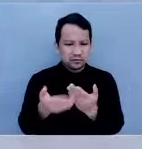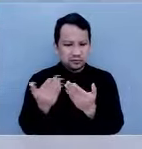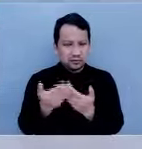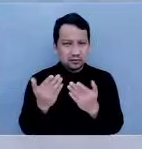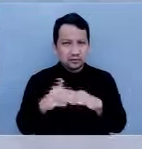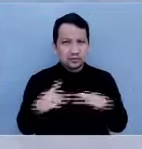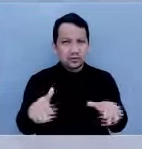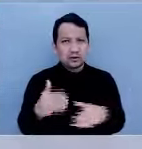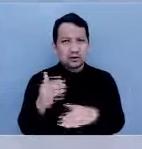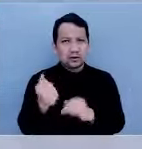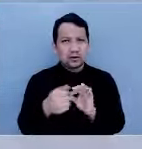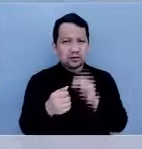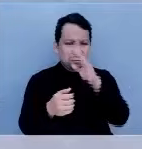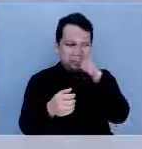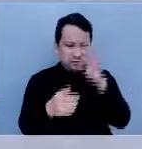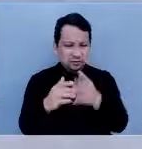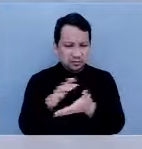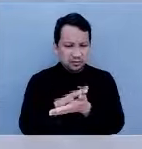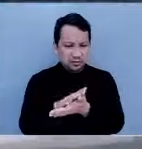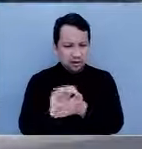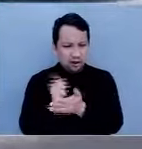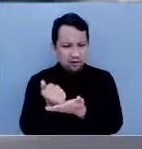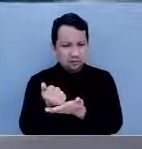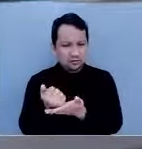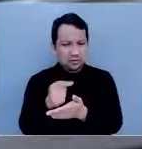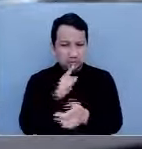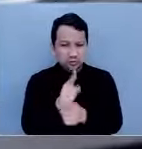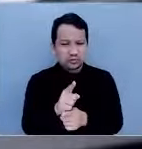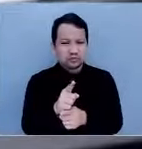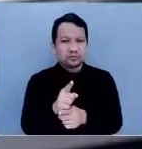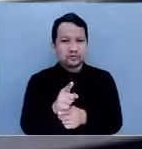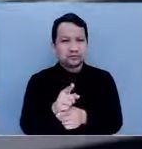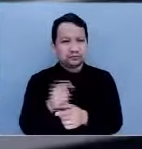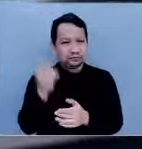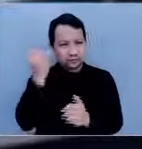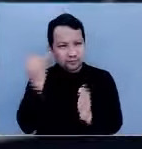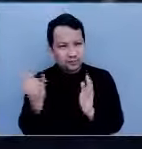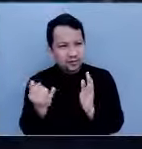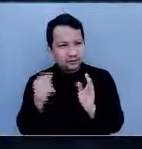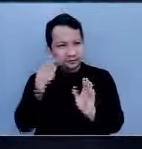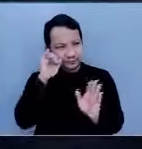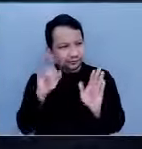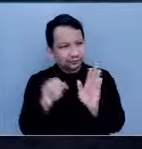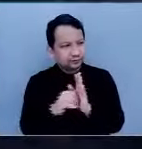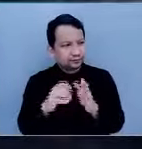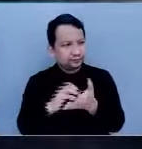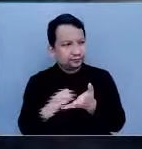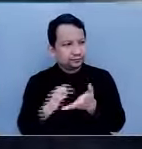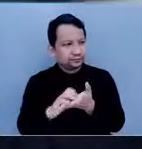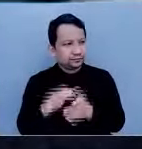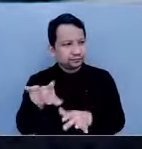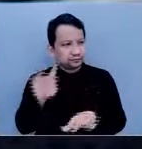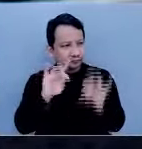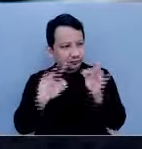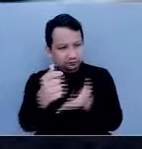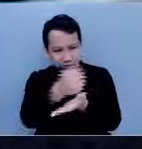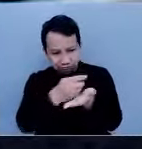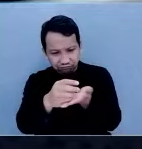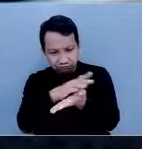eh. Apo. Paano mo naaral yung ano, yung mismong itsura ng mga lugar na, ano ba tawag dyan, pinipinta mo?